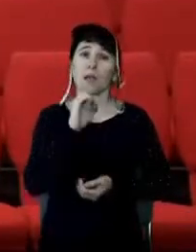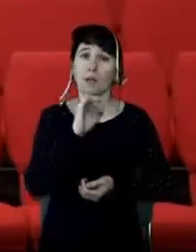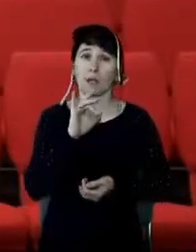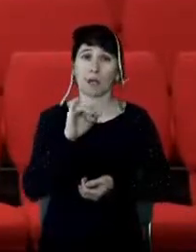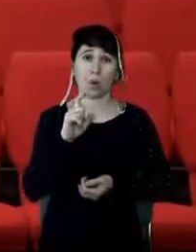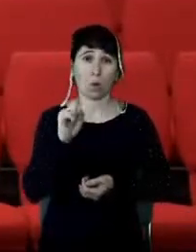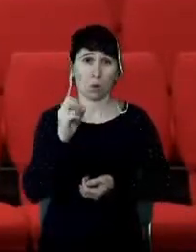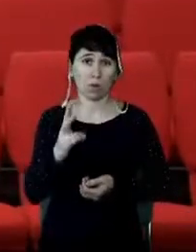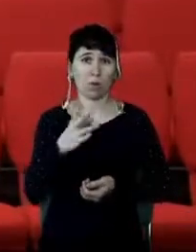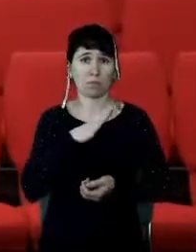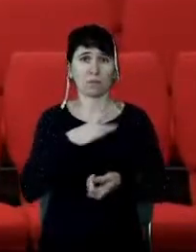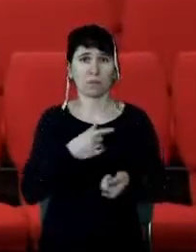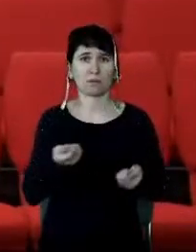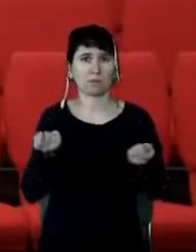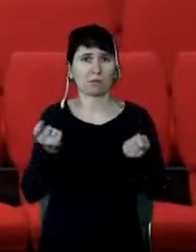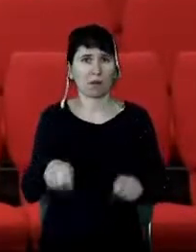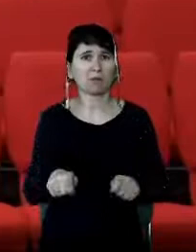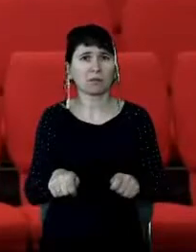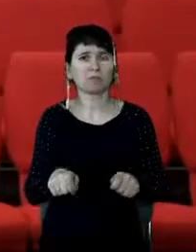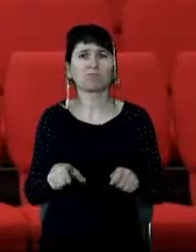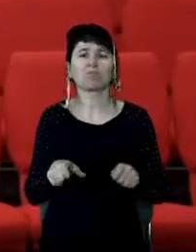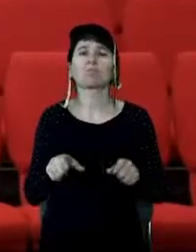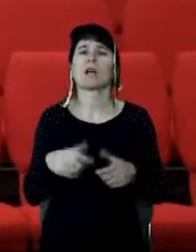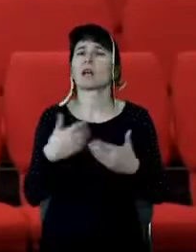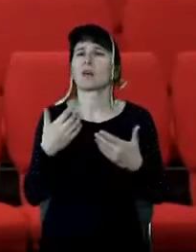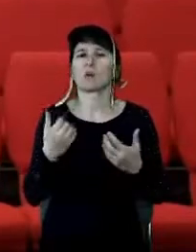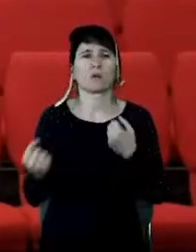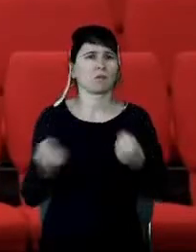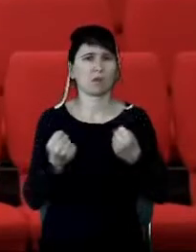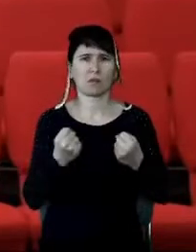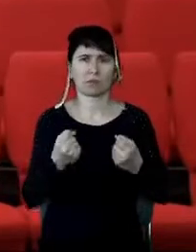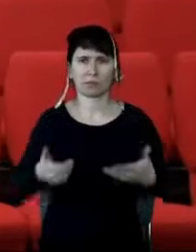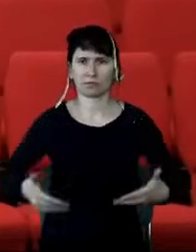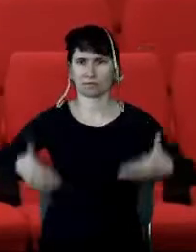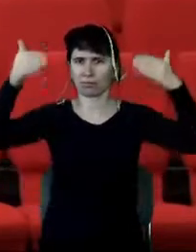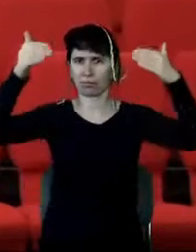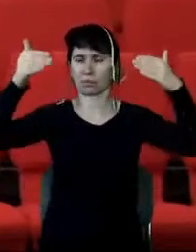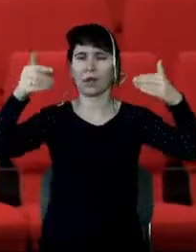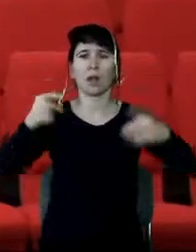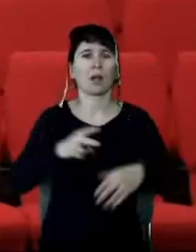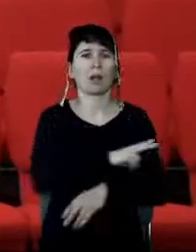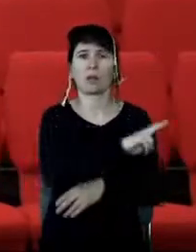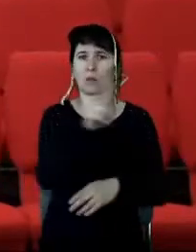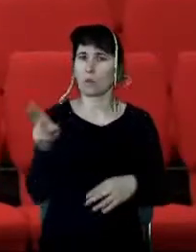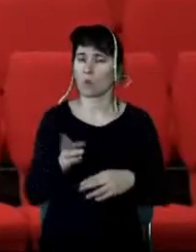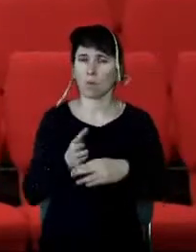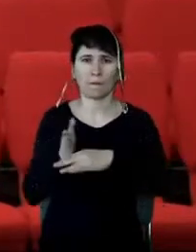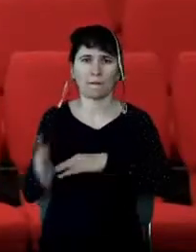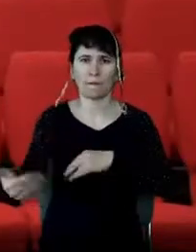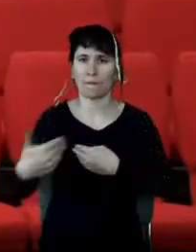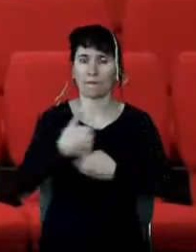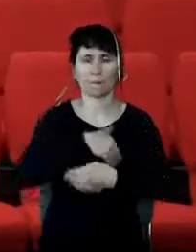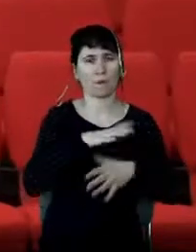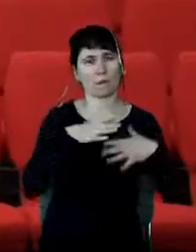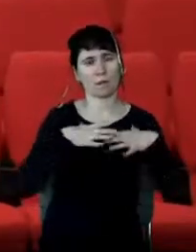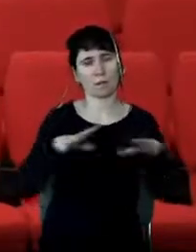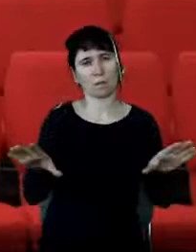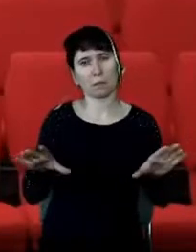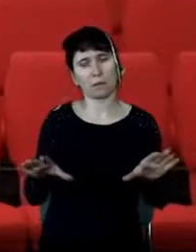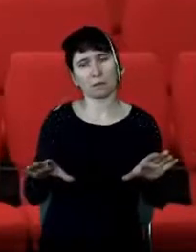Єрихон був замкнений і укріплений, і ніхто з нього не входив і не входив